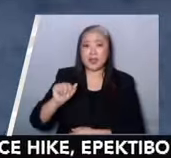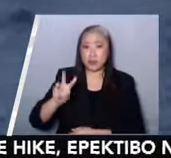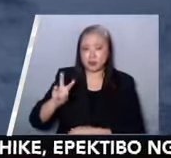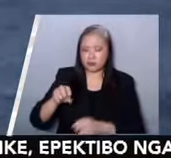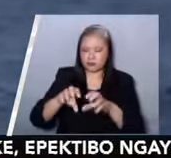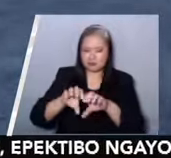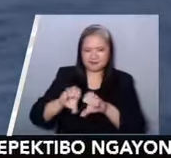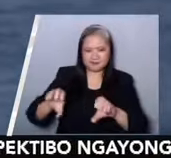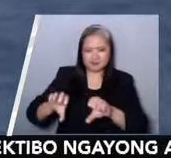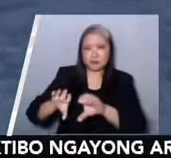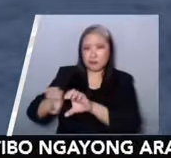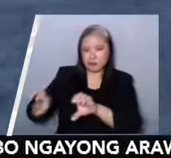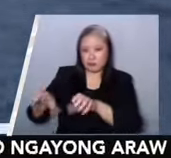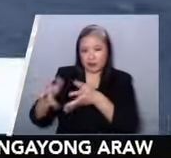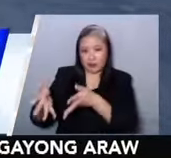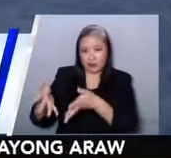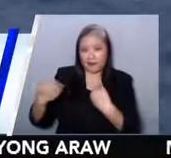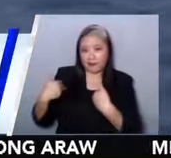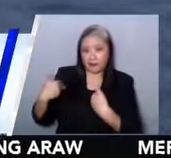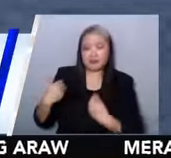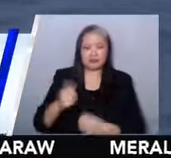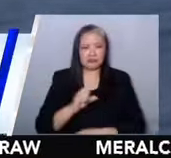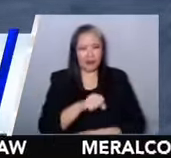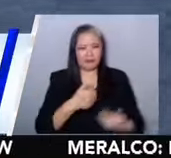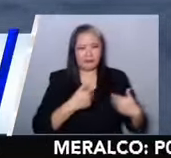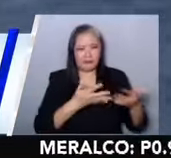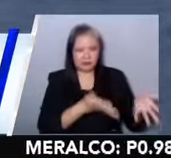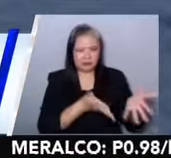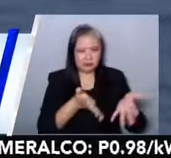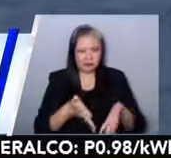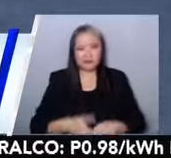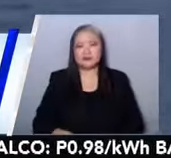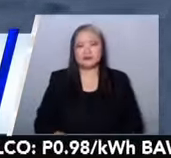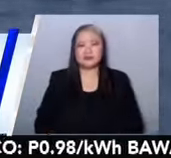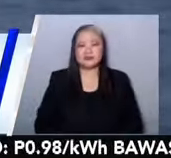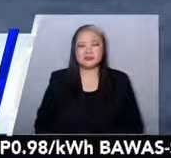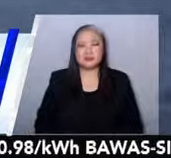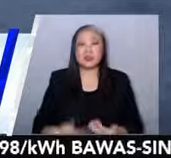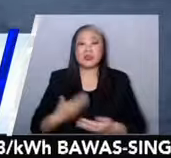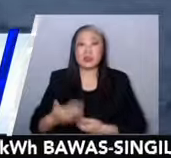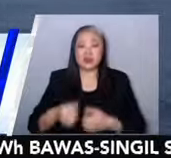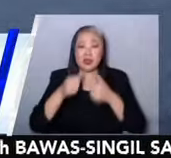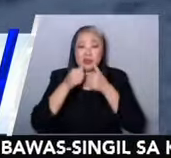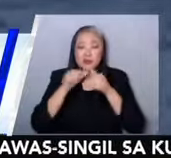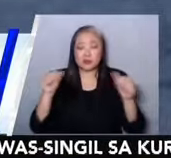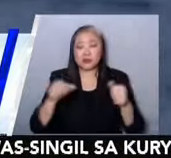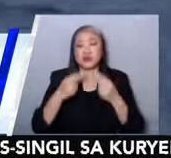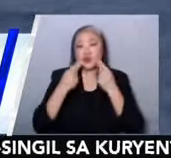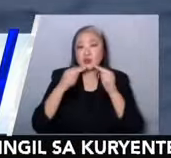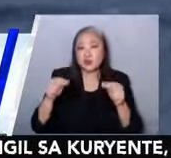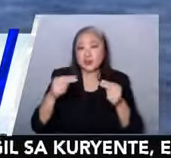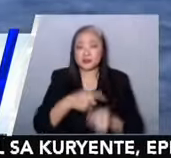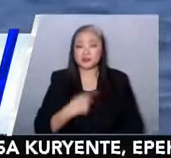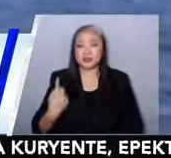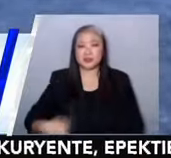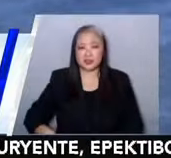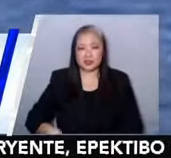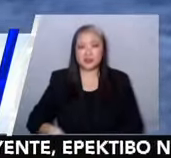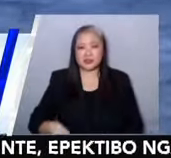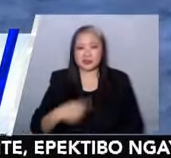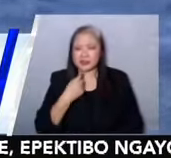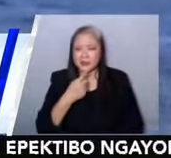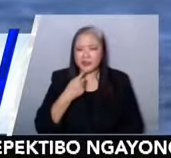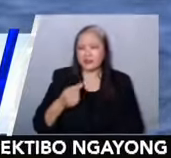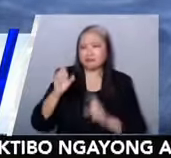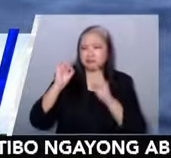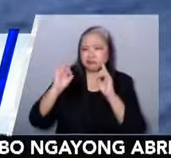ma'am. Kasunod nito, naglabas ng ulat ng isang pahayagan ng Chinese Communist Party na navigational hazard umano ang payaw